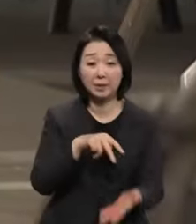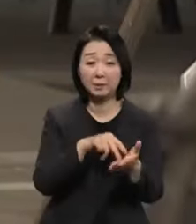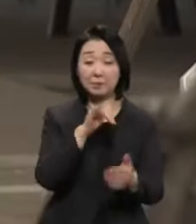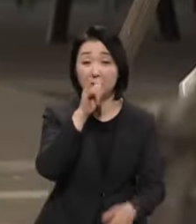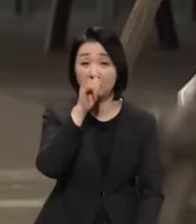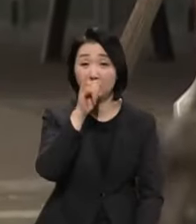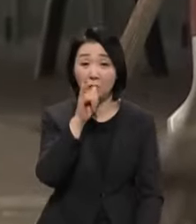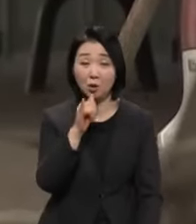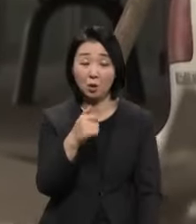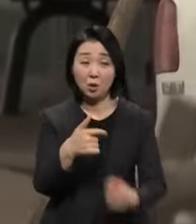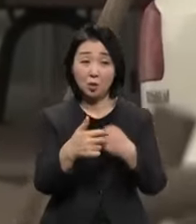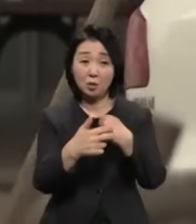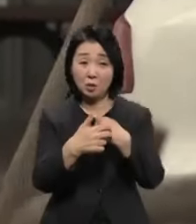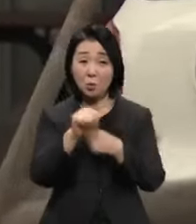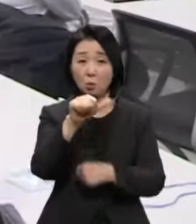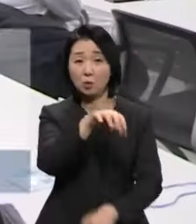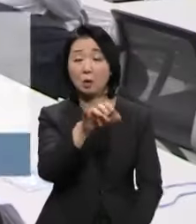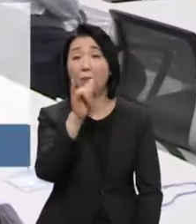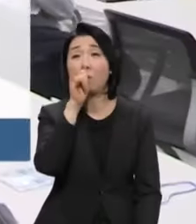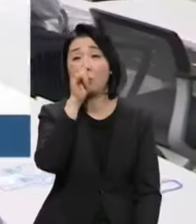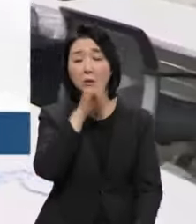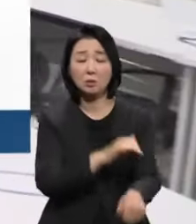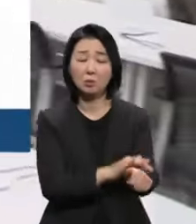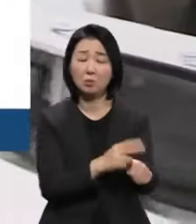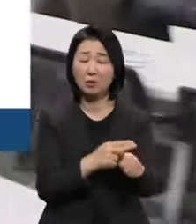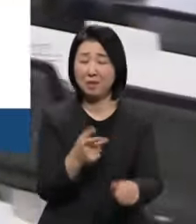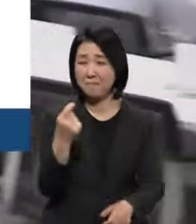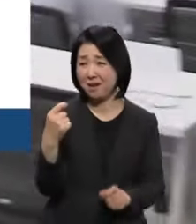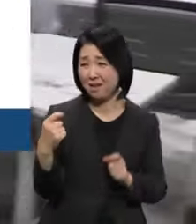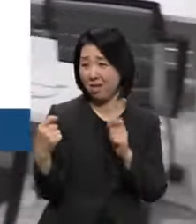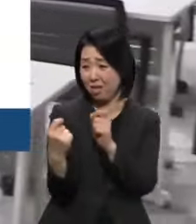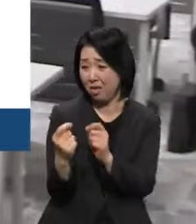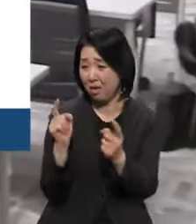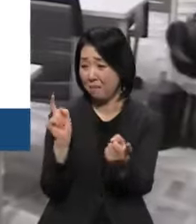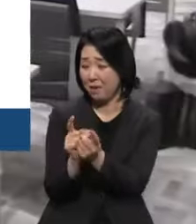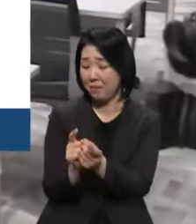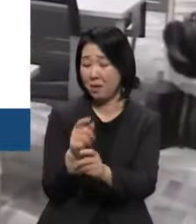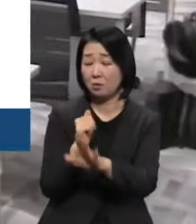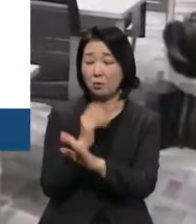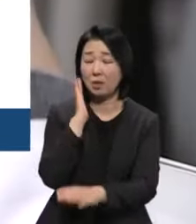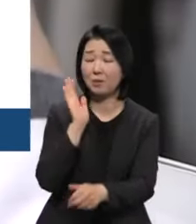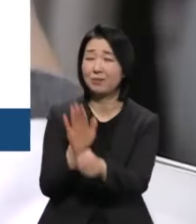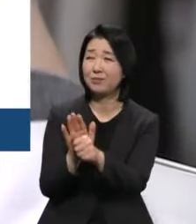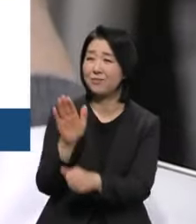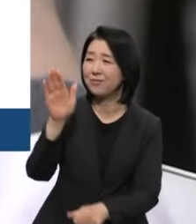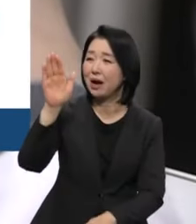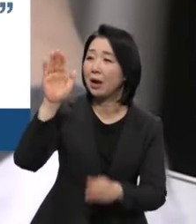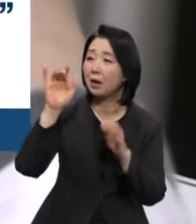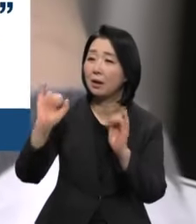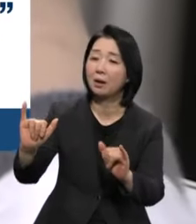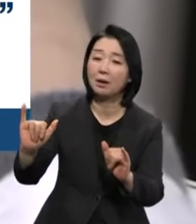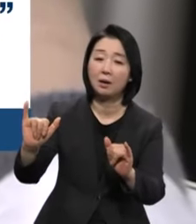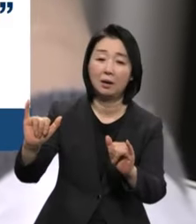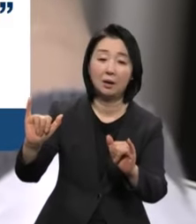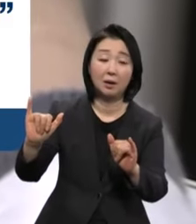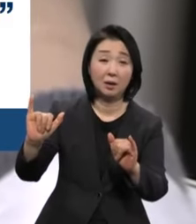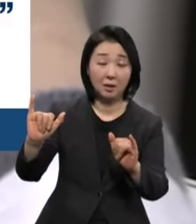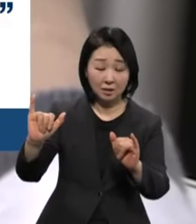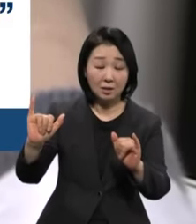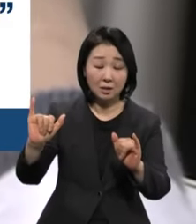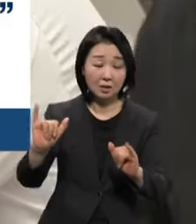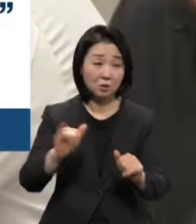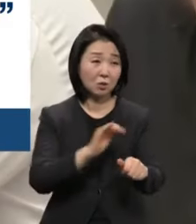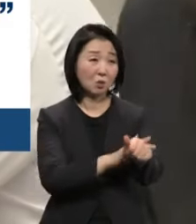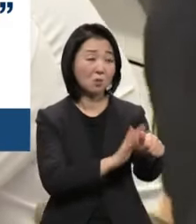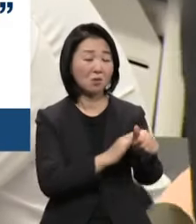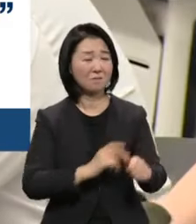주요 5대 병원 소속 한 전공의는 섣부르게 응했다 대통령 지지율만 올려주는 모양새가 될 수 있다며 결국 전공의들